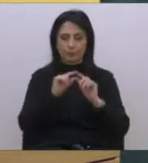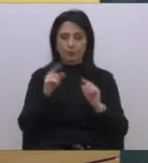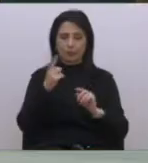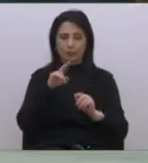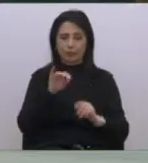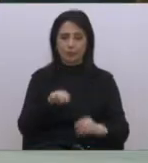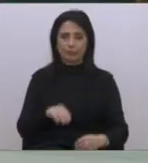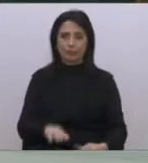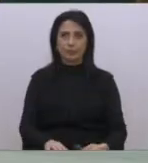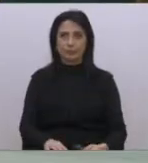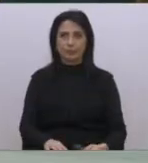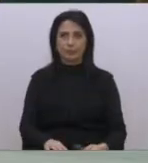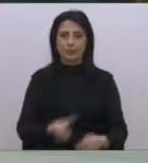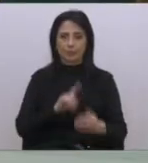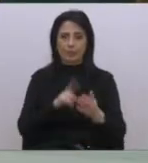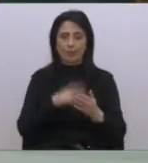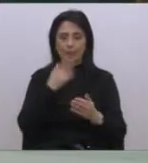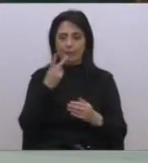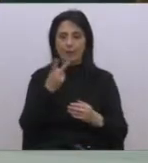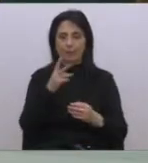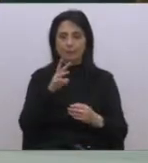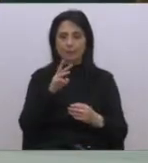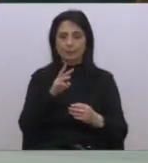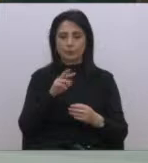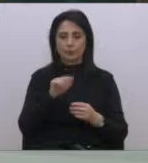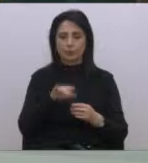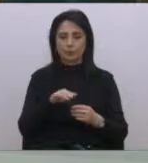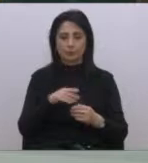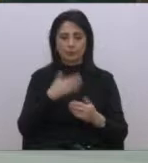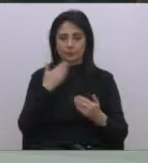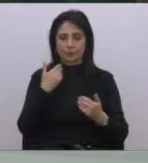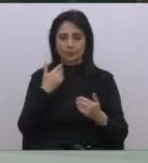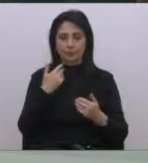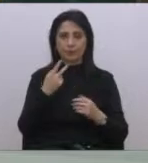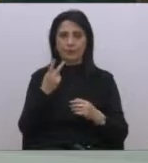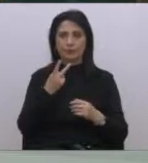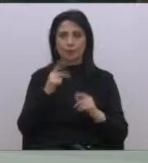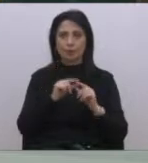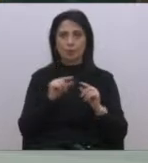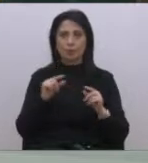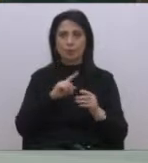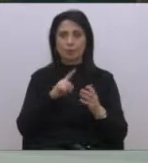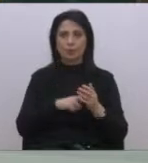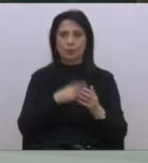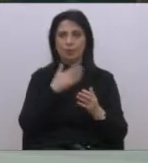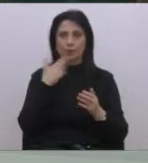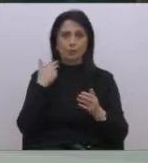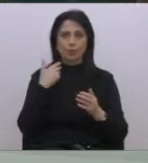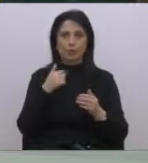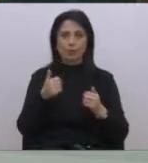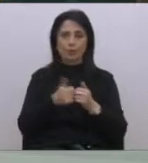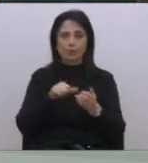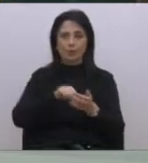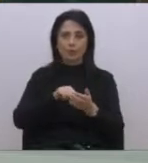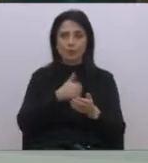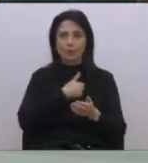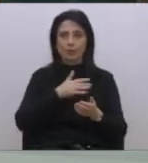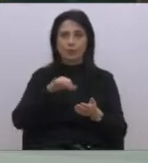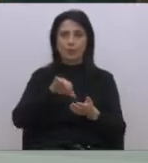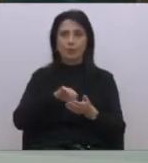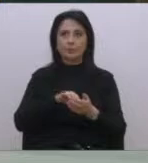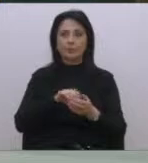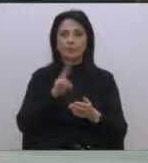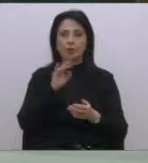eu punctam, kithobi, araris, meu remuhtam, kithobi, araris, meu remuhtam, kithobi, araris, tanul se mbe, sarsul s-a